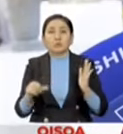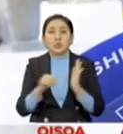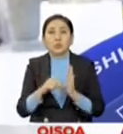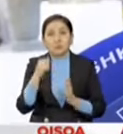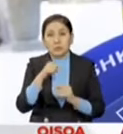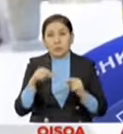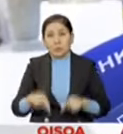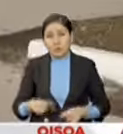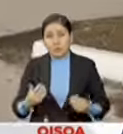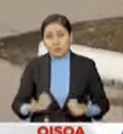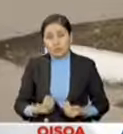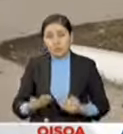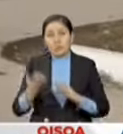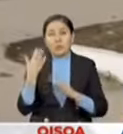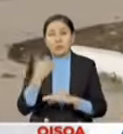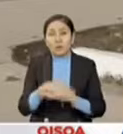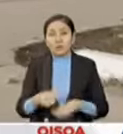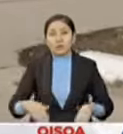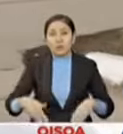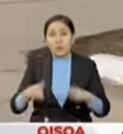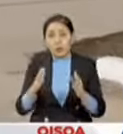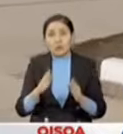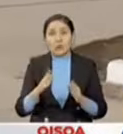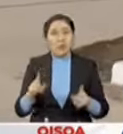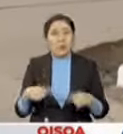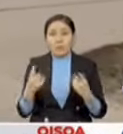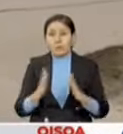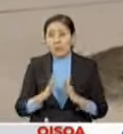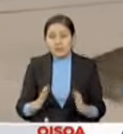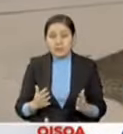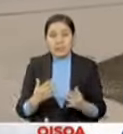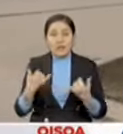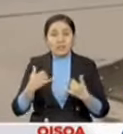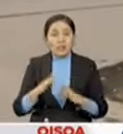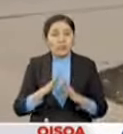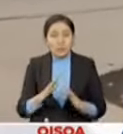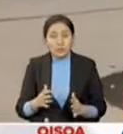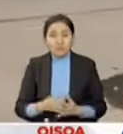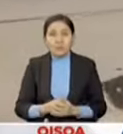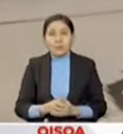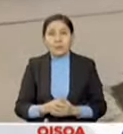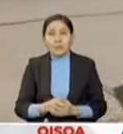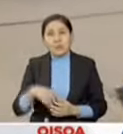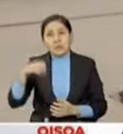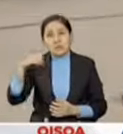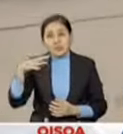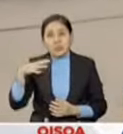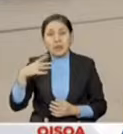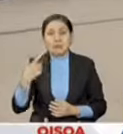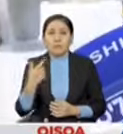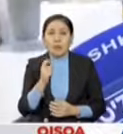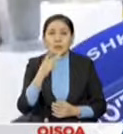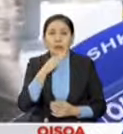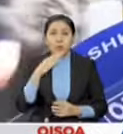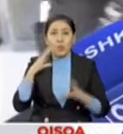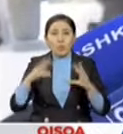beri yashayman. Oldin ko'chalarimiz uncha obod emas edi. Asfaltlar yo'q edi. Svetlarimiz, gazlarimiz ko'p